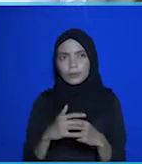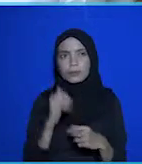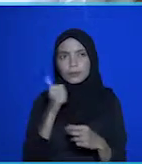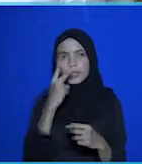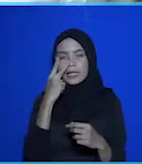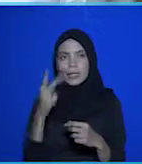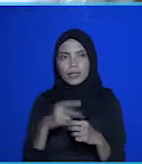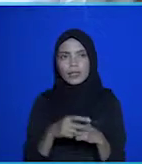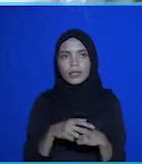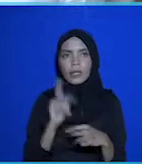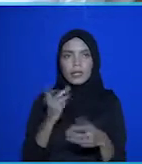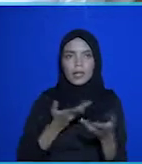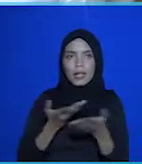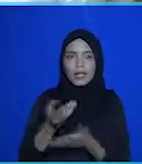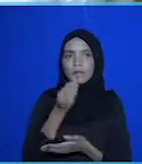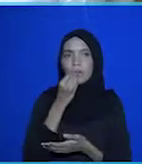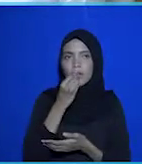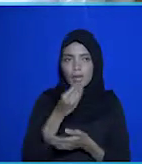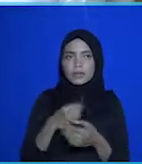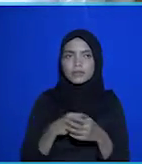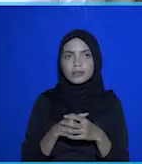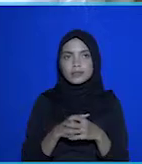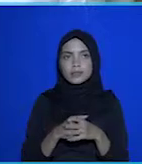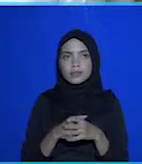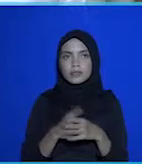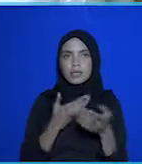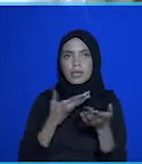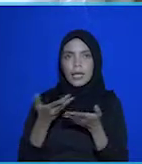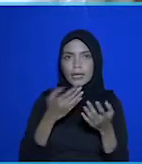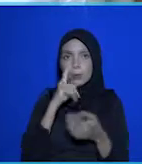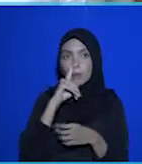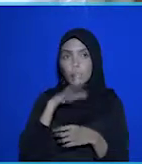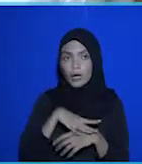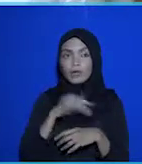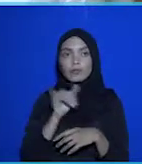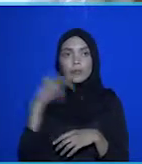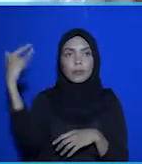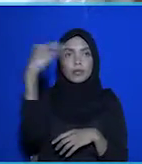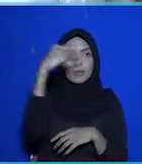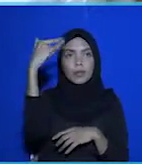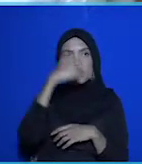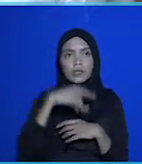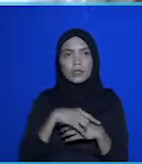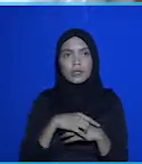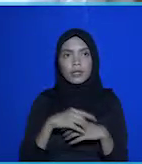ada layanan sembako, kemudian layanan perbankan dan layanan penerbangan. Angkasa Pura sendiri waktu saya turun